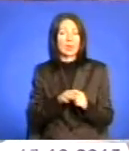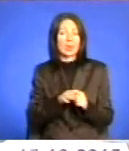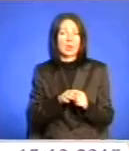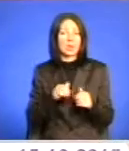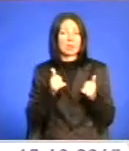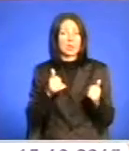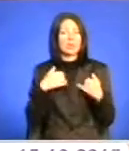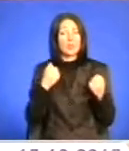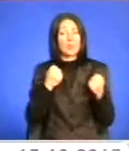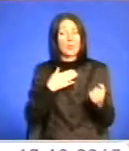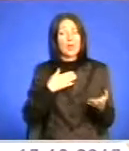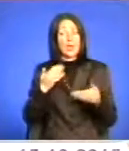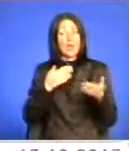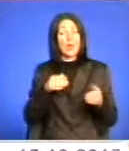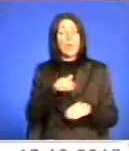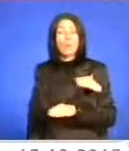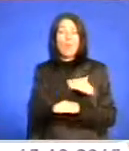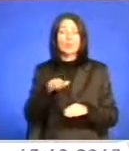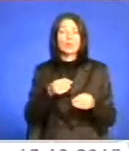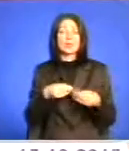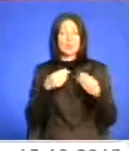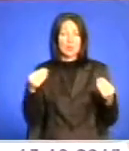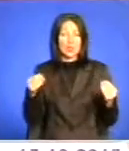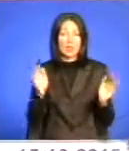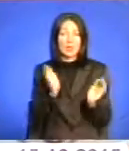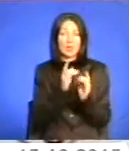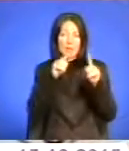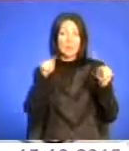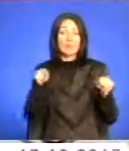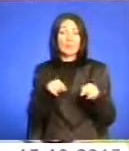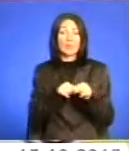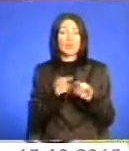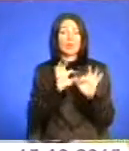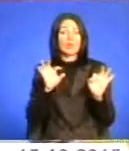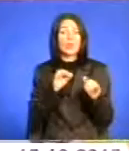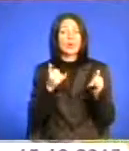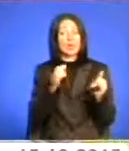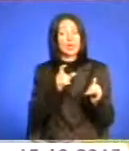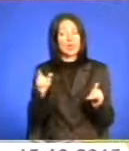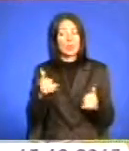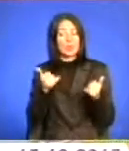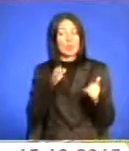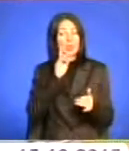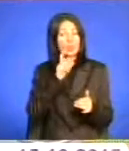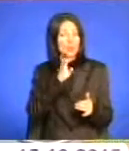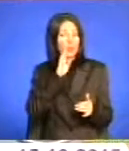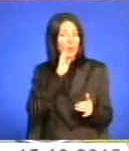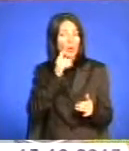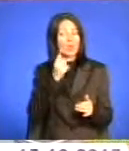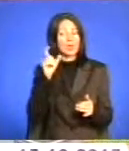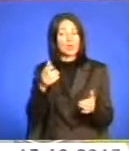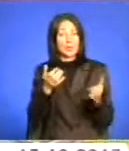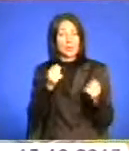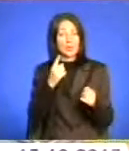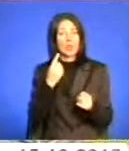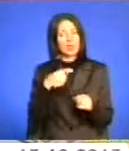здоров'ям. Ми йдемо по вулиці і роздаємо маленькі ці лифліти, інформацію для людей, для жінок. Одна людина візьме,